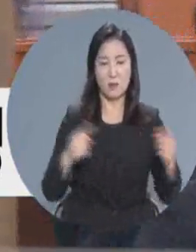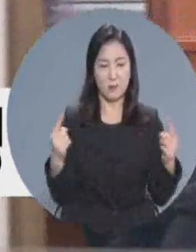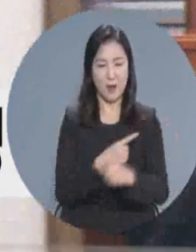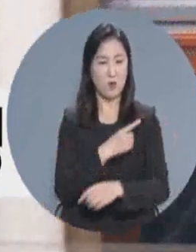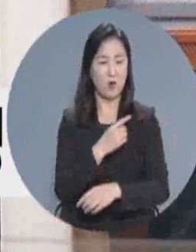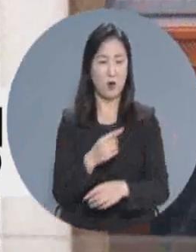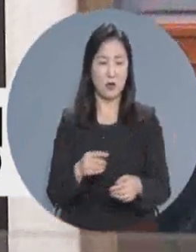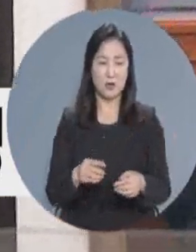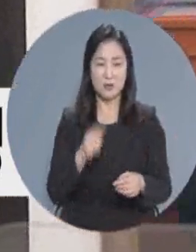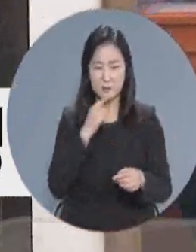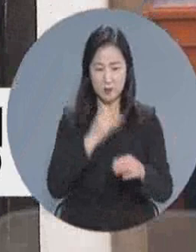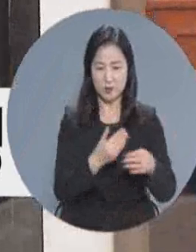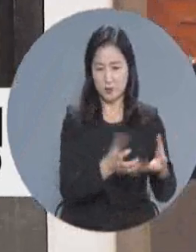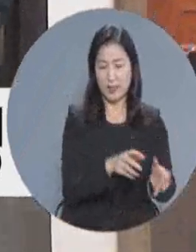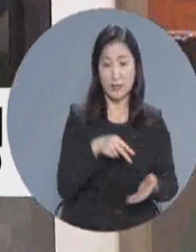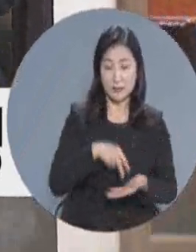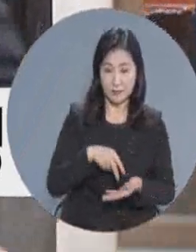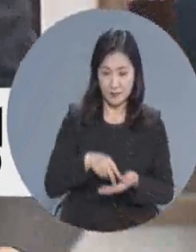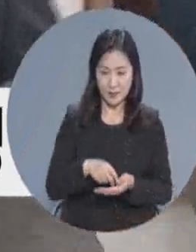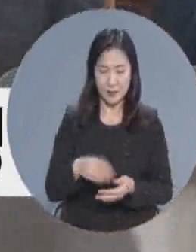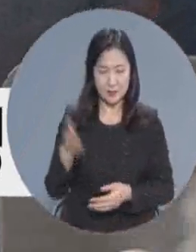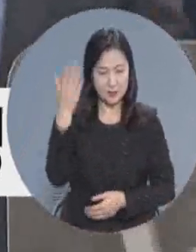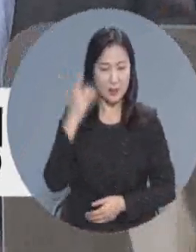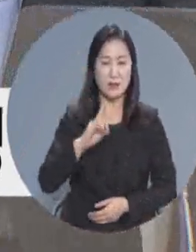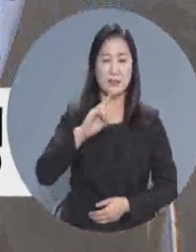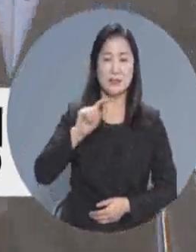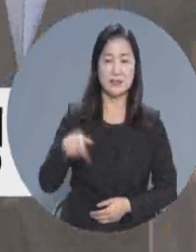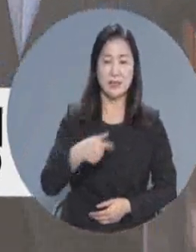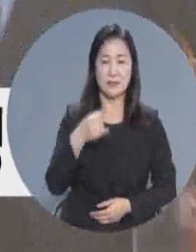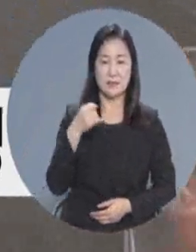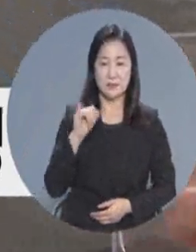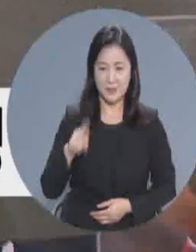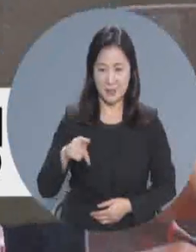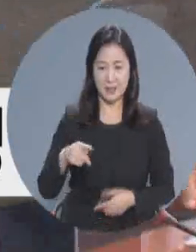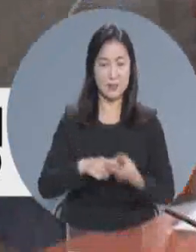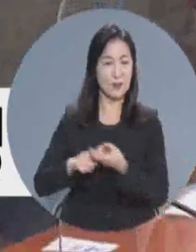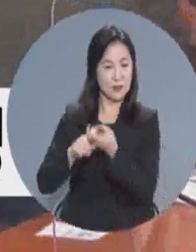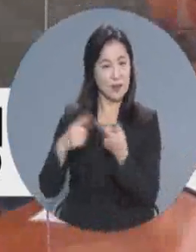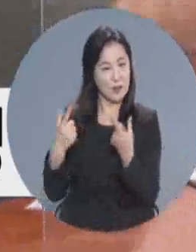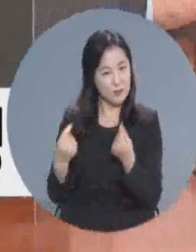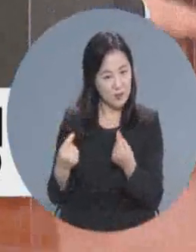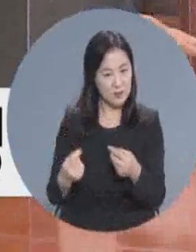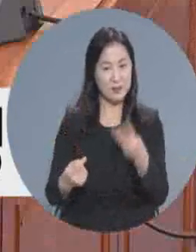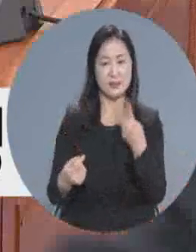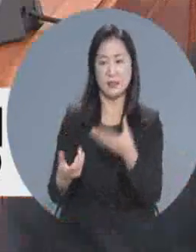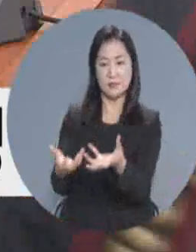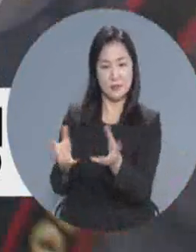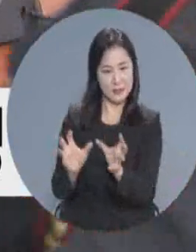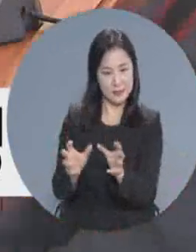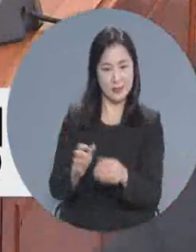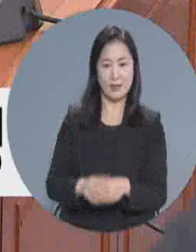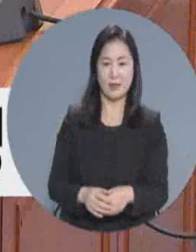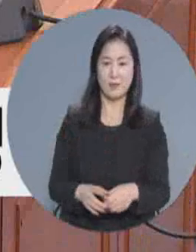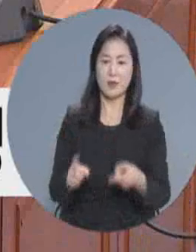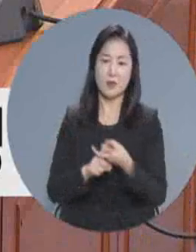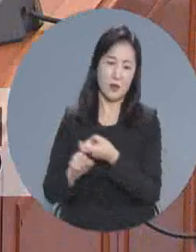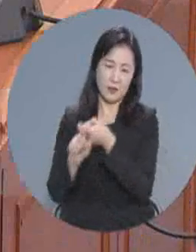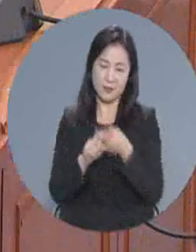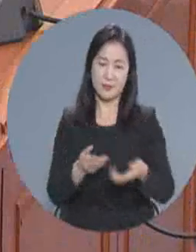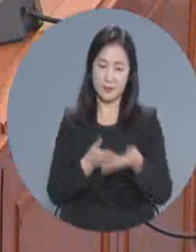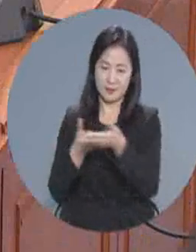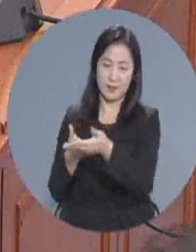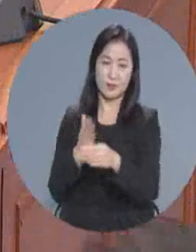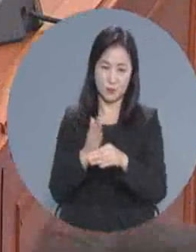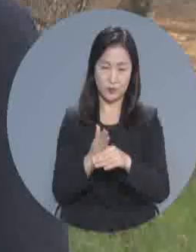민주당이 과거 DJP연합 때처럼 제3지대 후보들에게 개헌 등을 매개로 한 연립정부 구성을 제안할 수 있다는 전망이